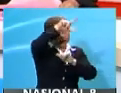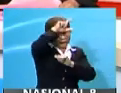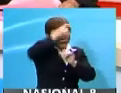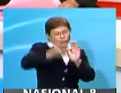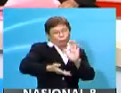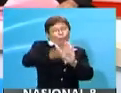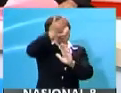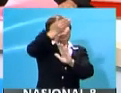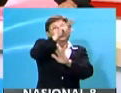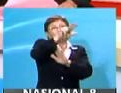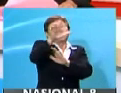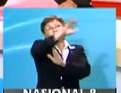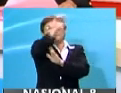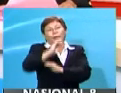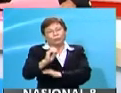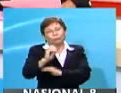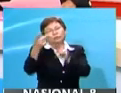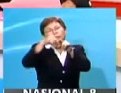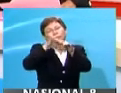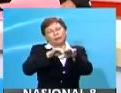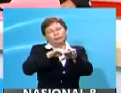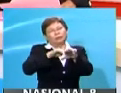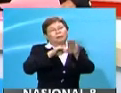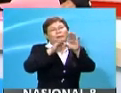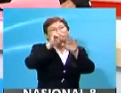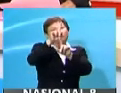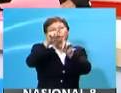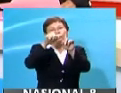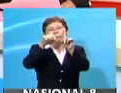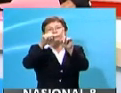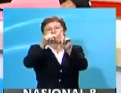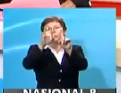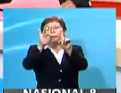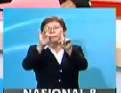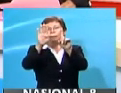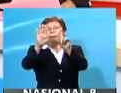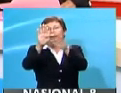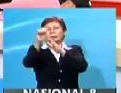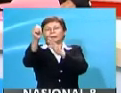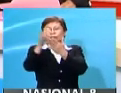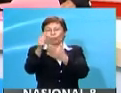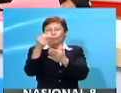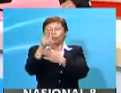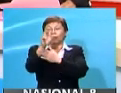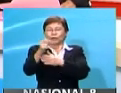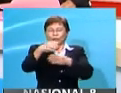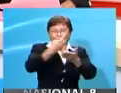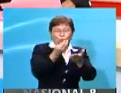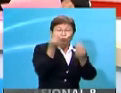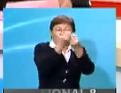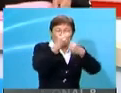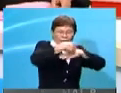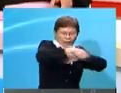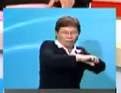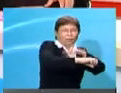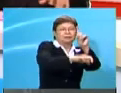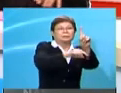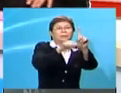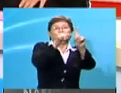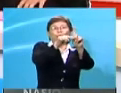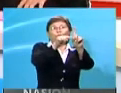meningkat 35% kepada r.8 bilion dengan jumlah eksport mewakili